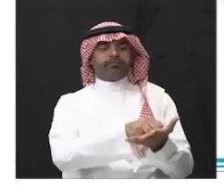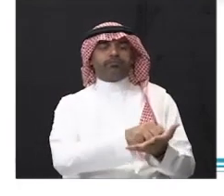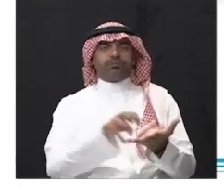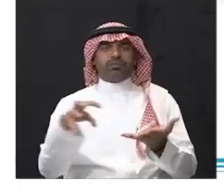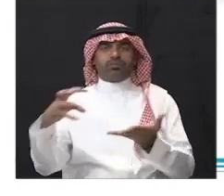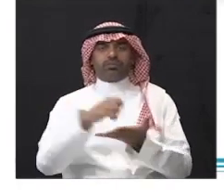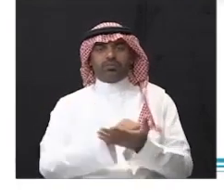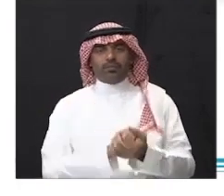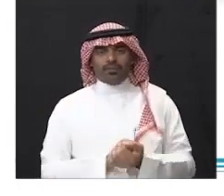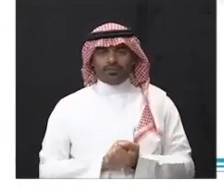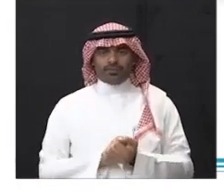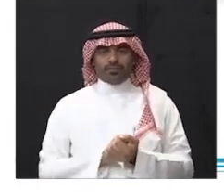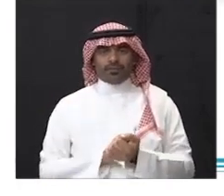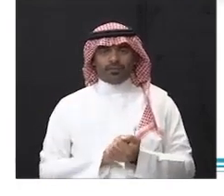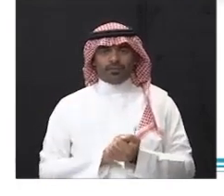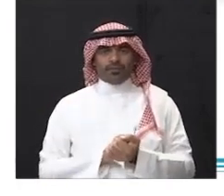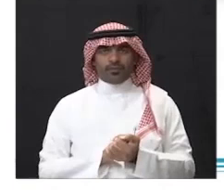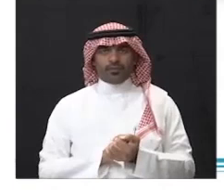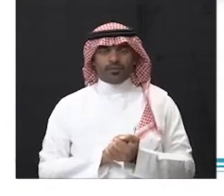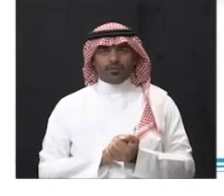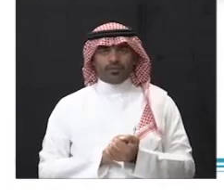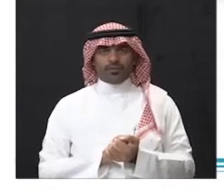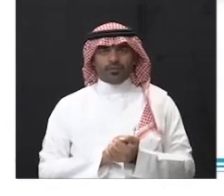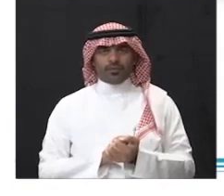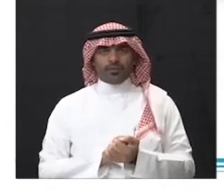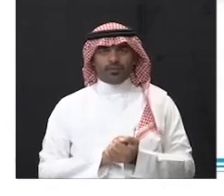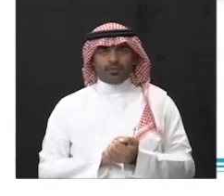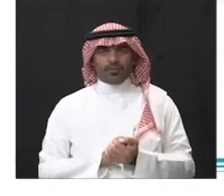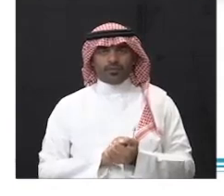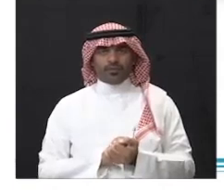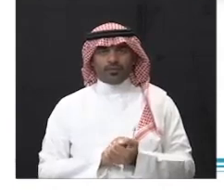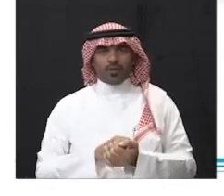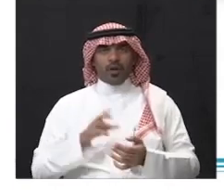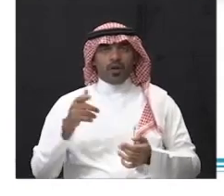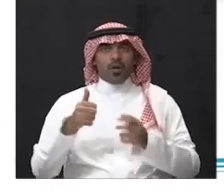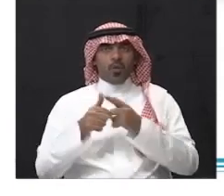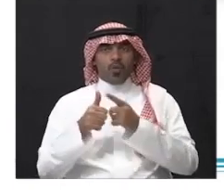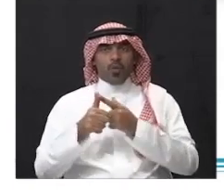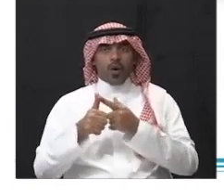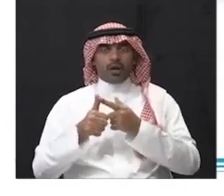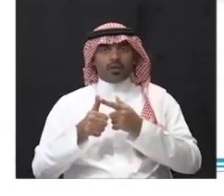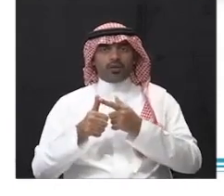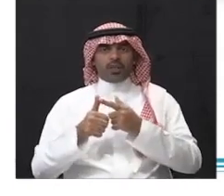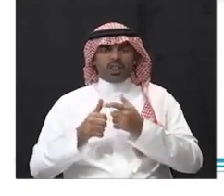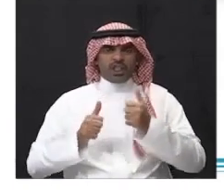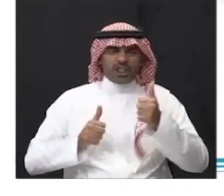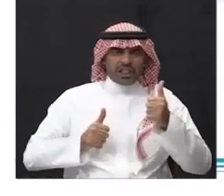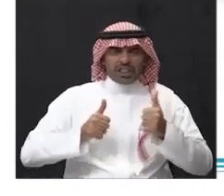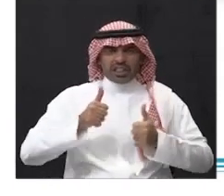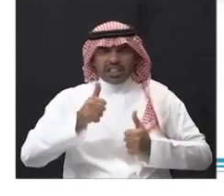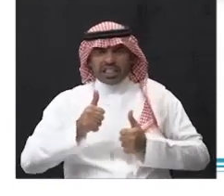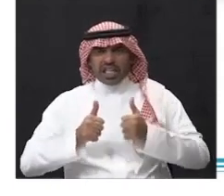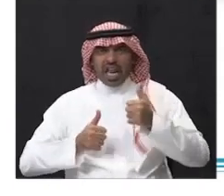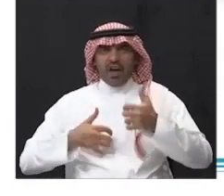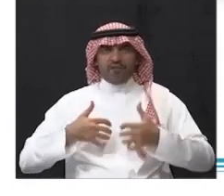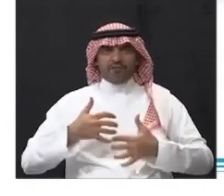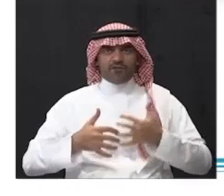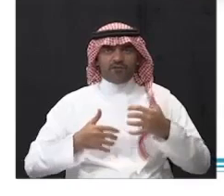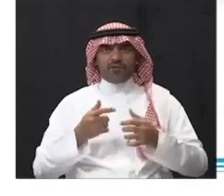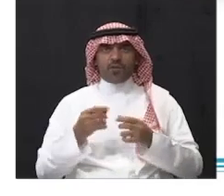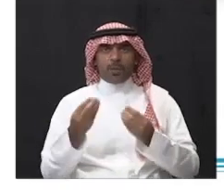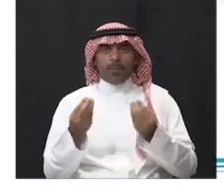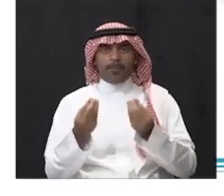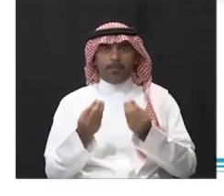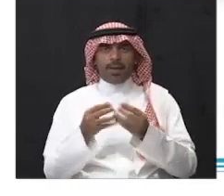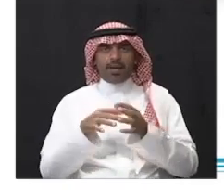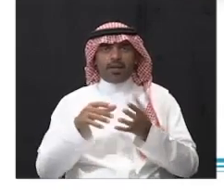دول أوروبا الصناعية نتيجة للثورة الصناعية للبحث عن المواد الخام اللازمة لمصانعها